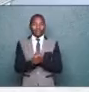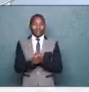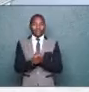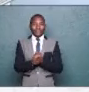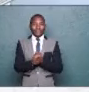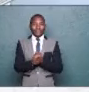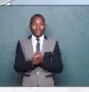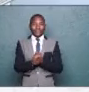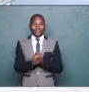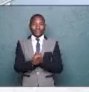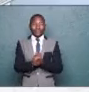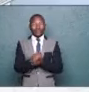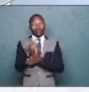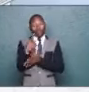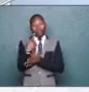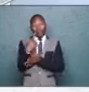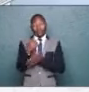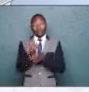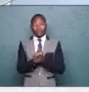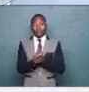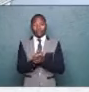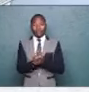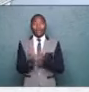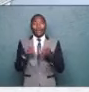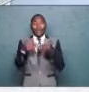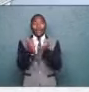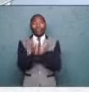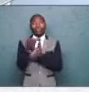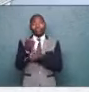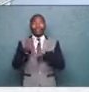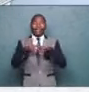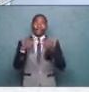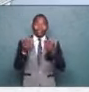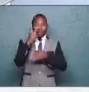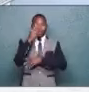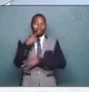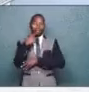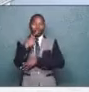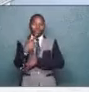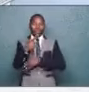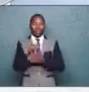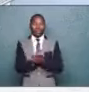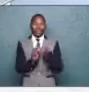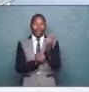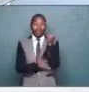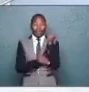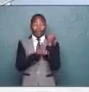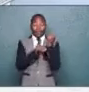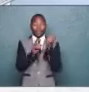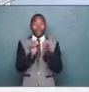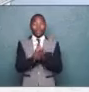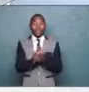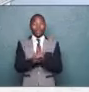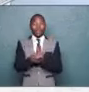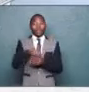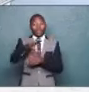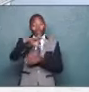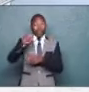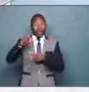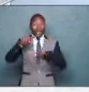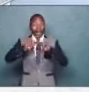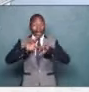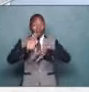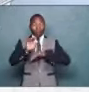motere. Choyamba mtundu wa konsolo poonetsetsa kuti maboma ndi mizinda